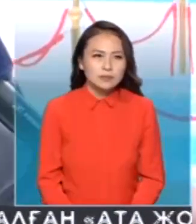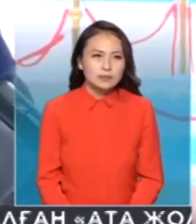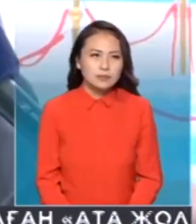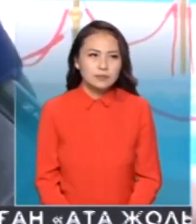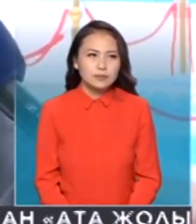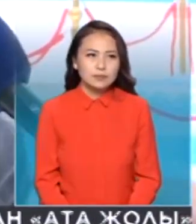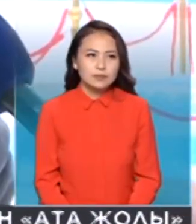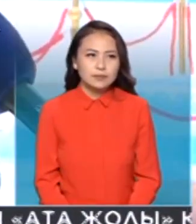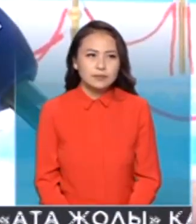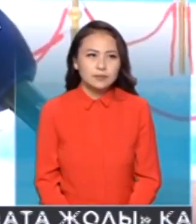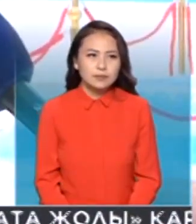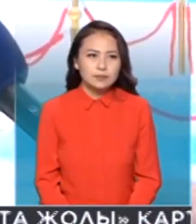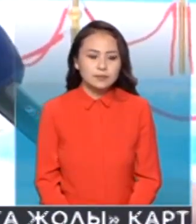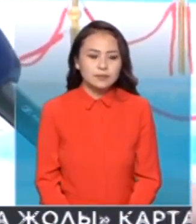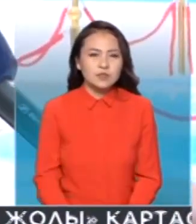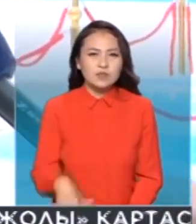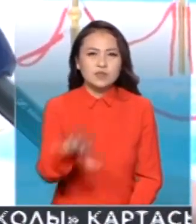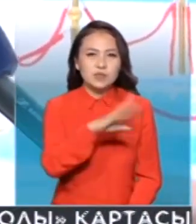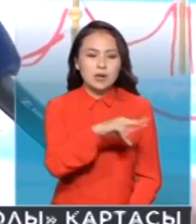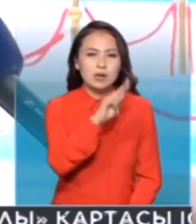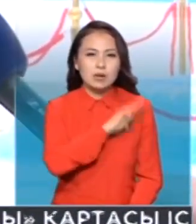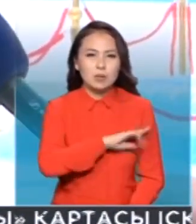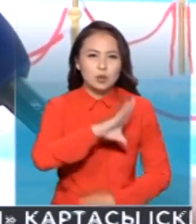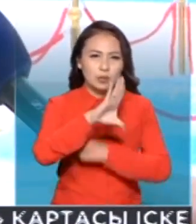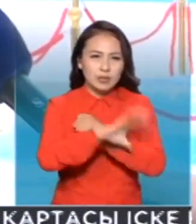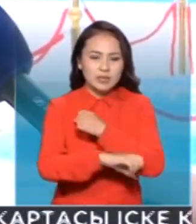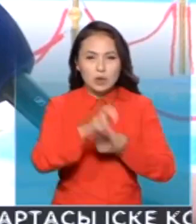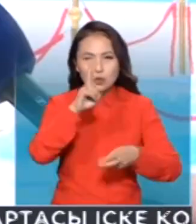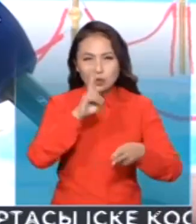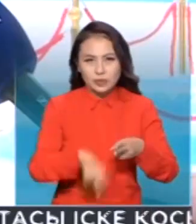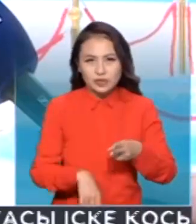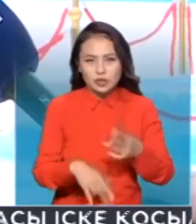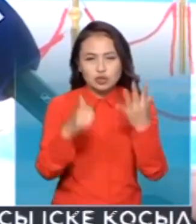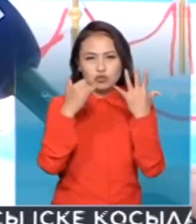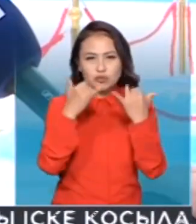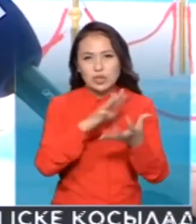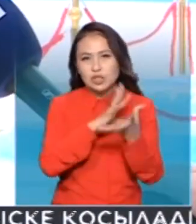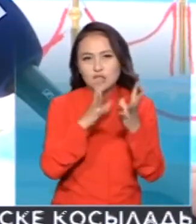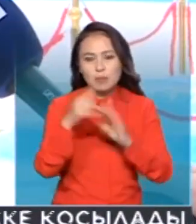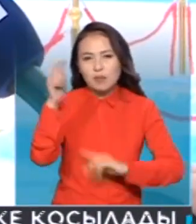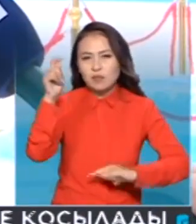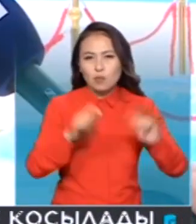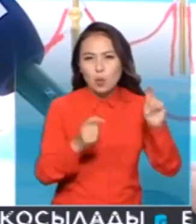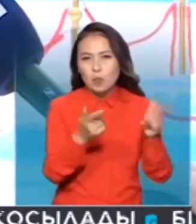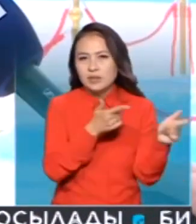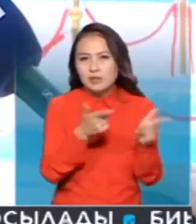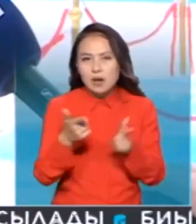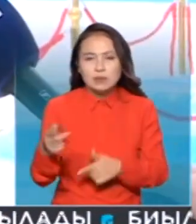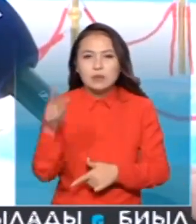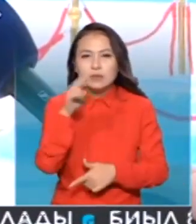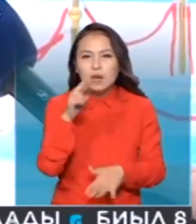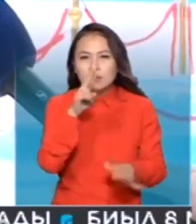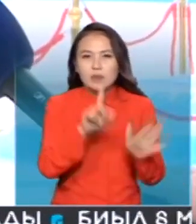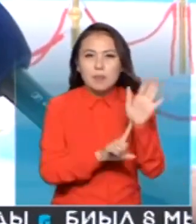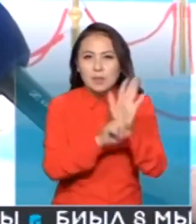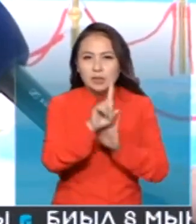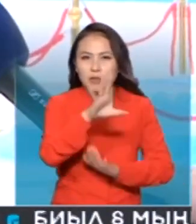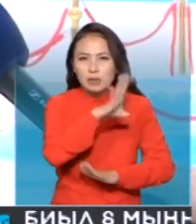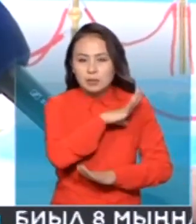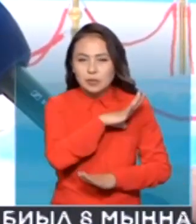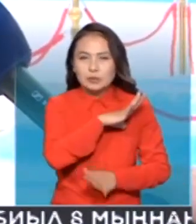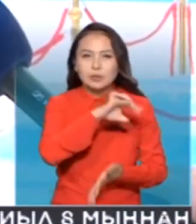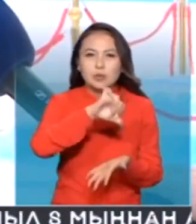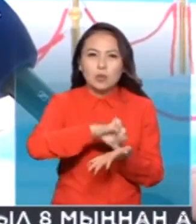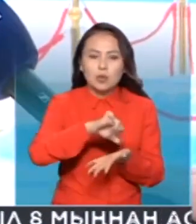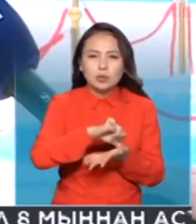Все работы практически завершены. Соңғы жұмыстарды аяқтадық десек те болады. Жалпы форумға дайындықты қаңтар айында бастағанбыз. Яғни